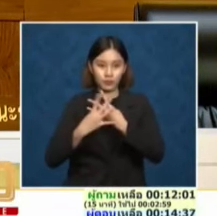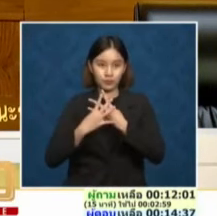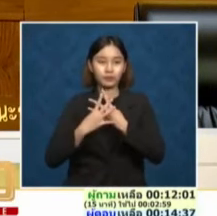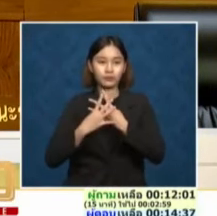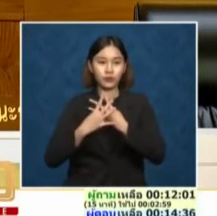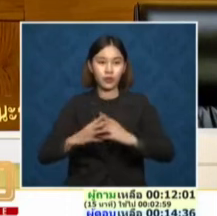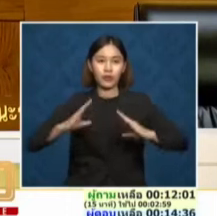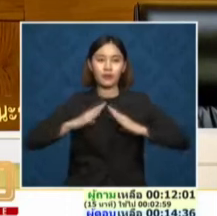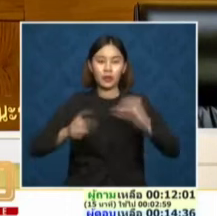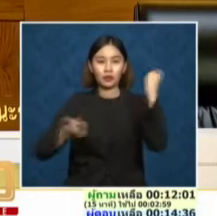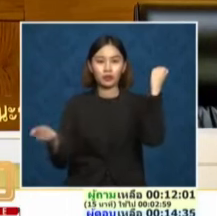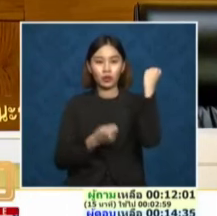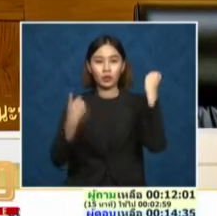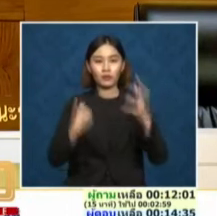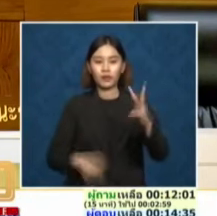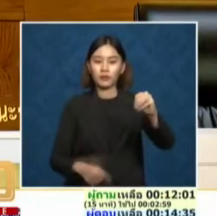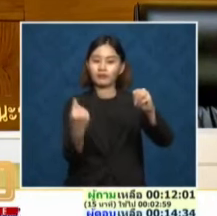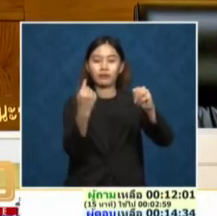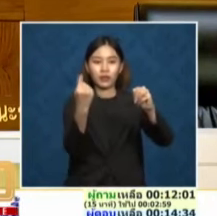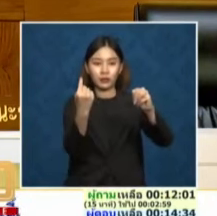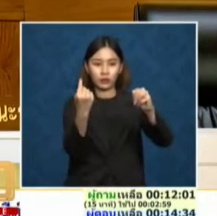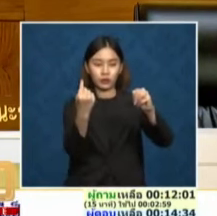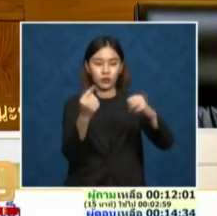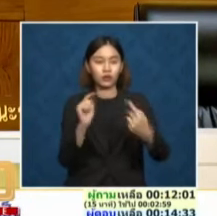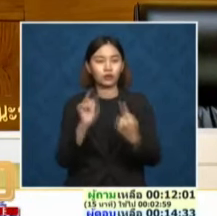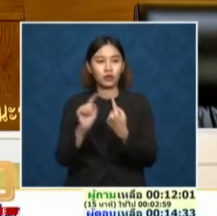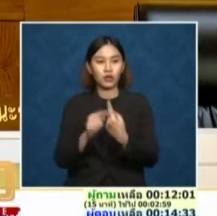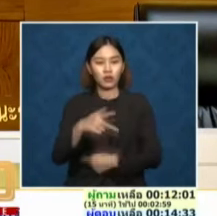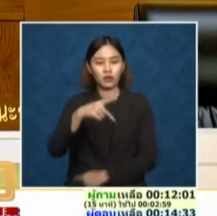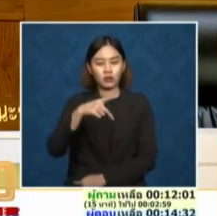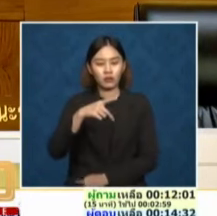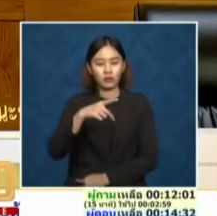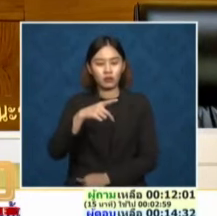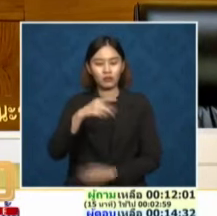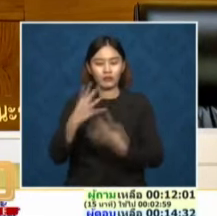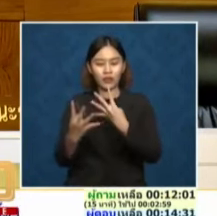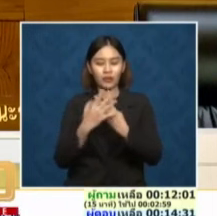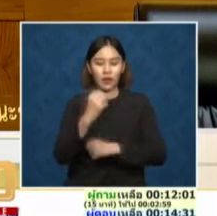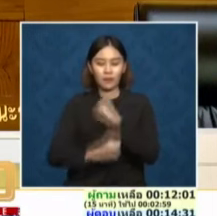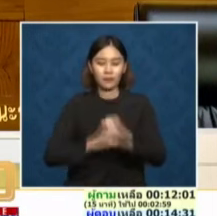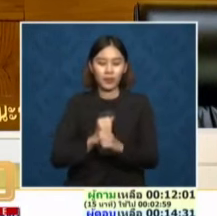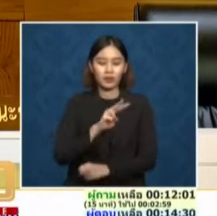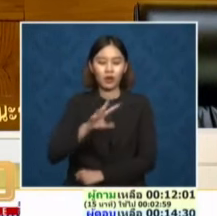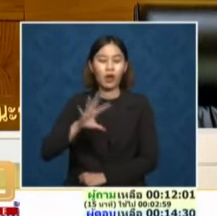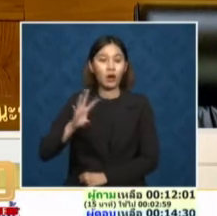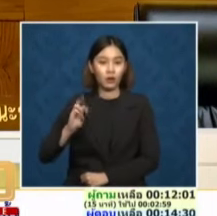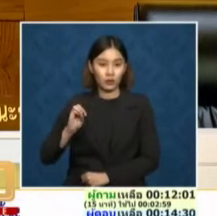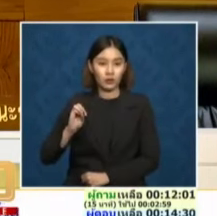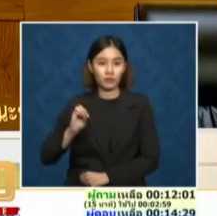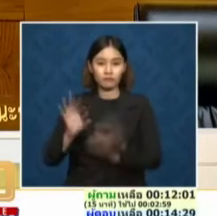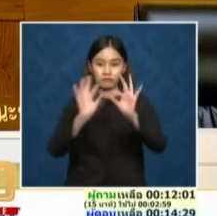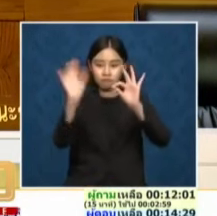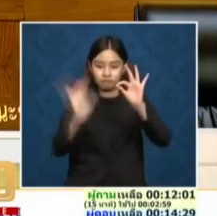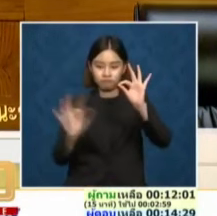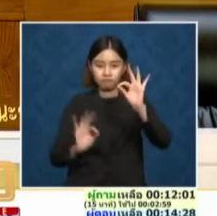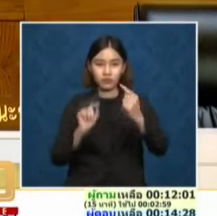ช้เงื่อนไขตรงนี้บ้างแค่นั้นเองในส่วนสุดท้ายก็คือประกาศ ประกาศนี่สำคัญที่สุดก็คือว่าประกาศบอกว่า